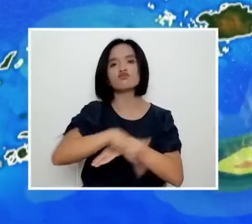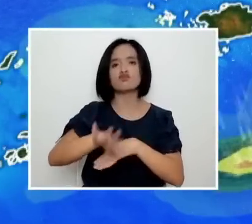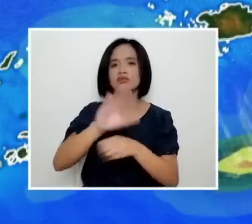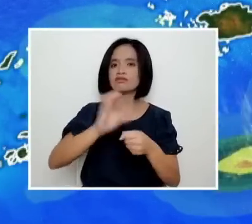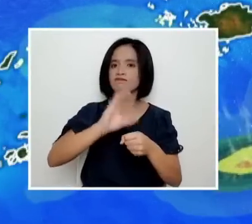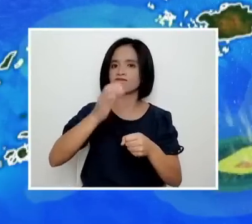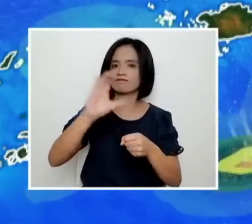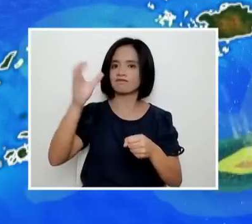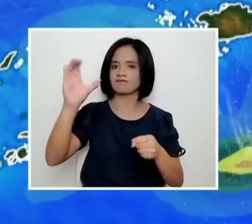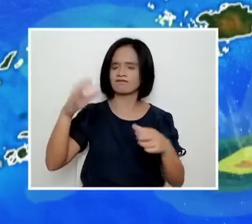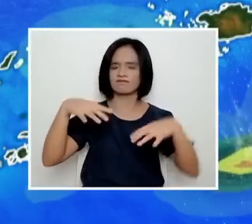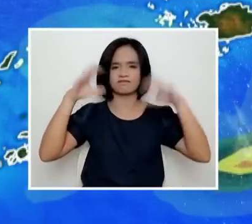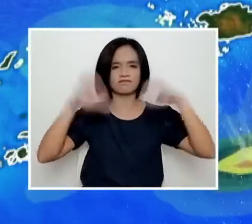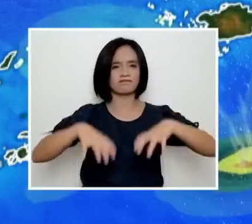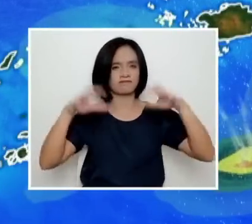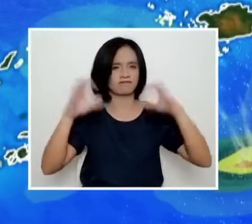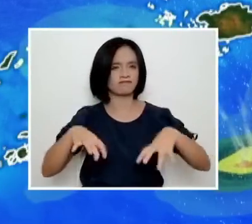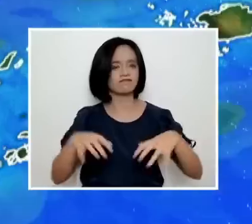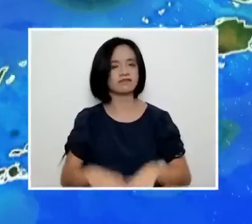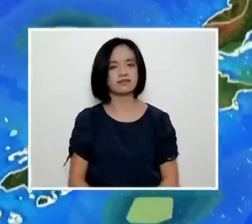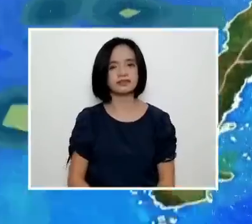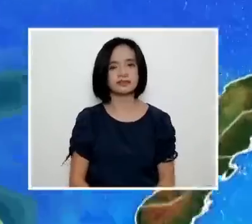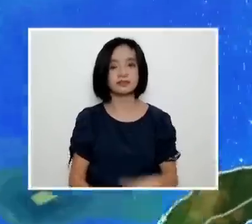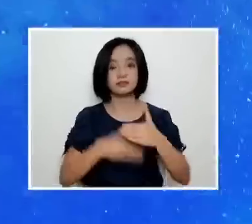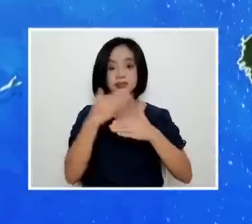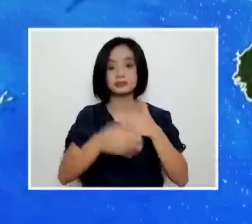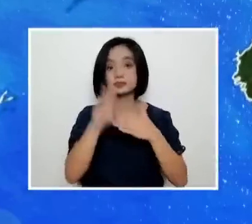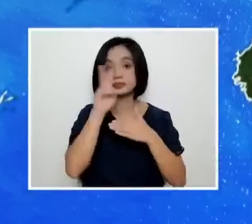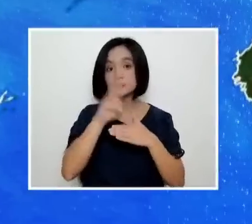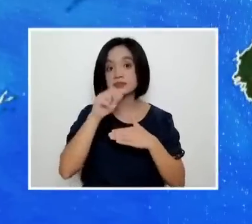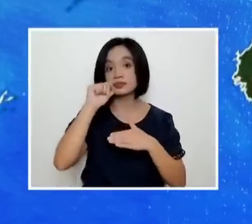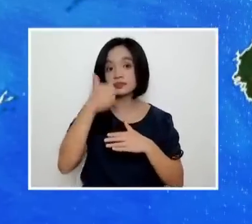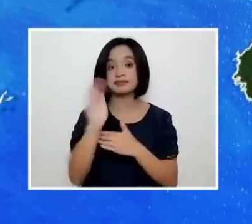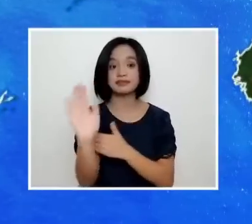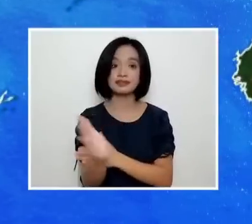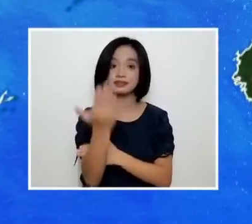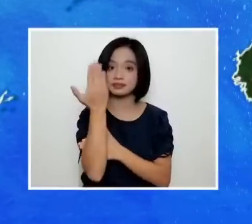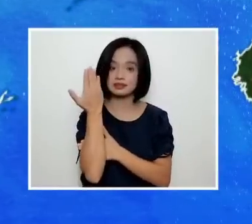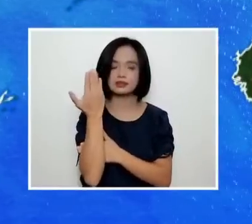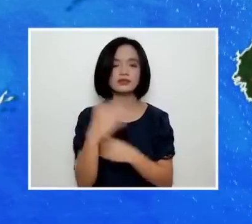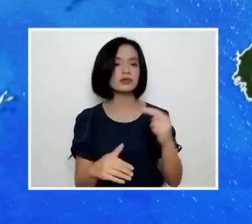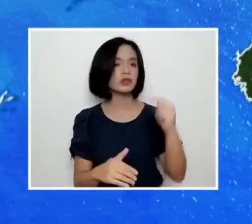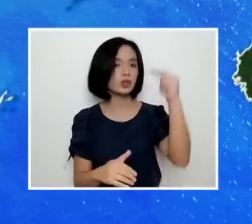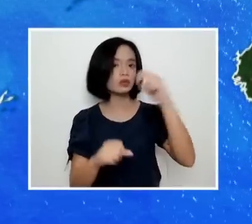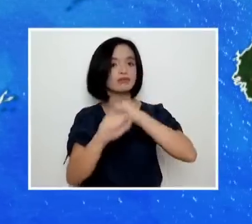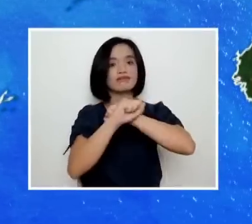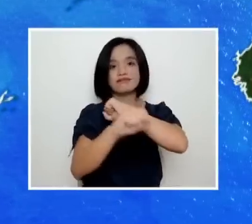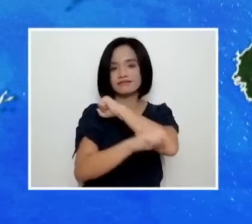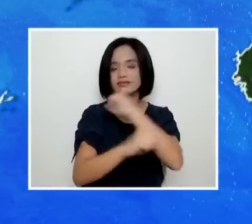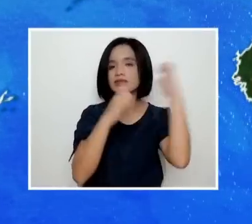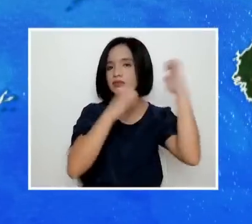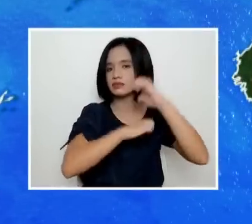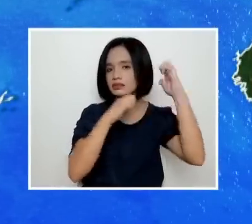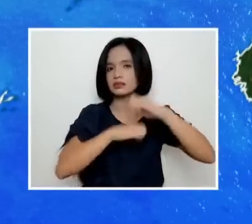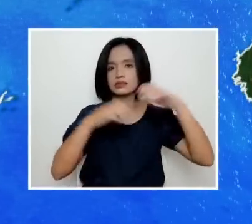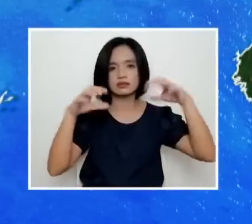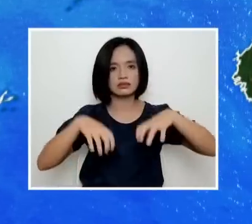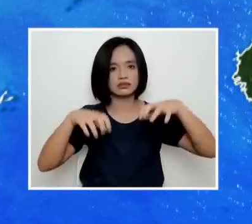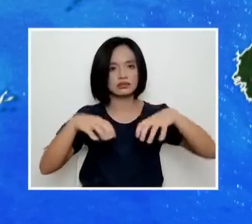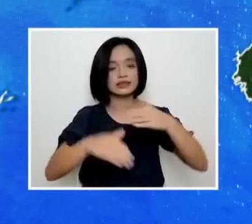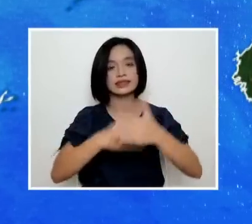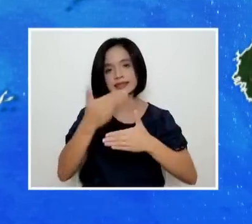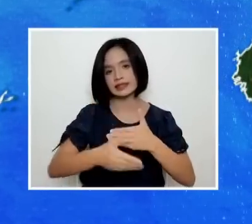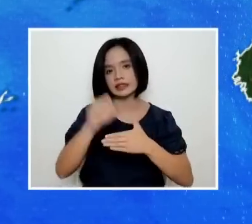na buhos ng ulan. Sa Visayas, bukas ng umaga, sa may Northern Samar may aasahang ulan. Sa hapon naman, sa may Southern